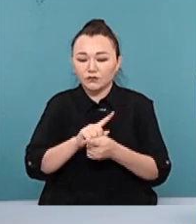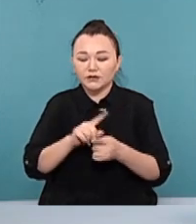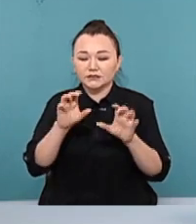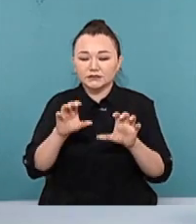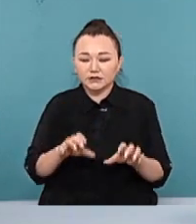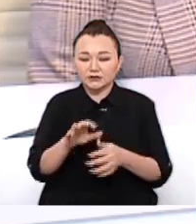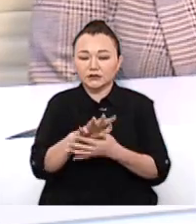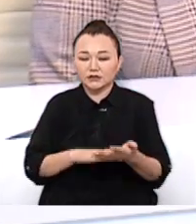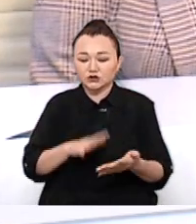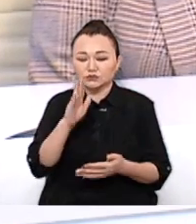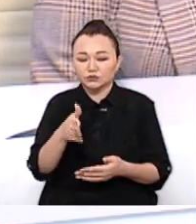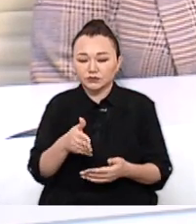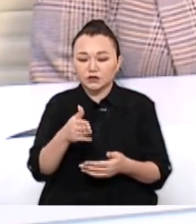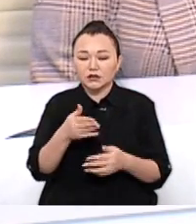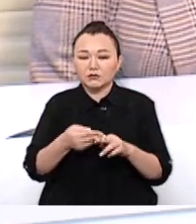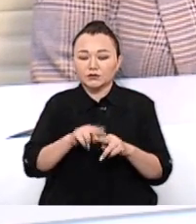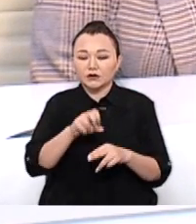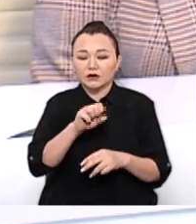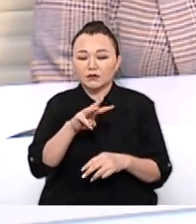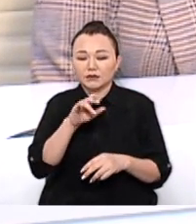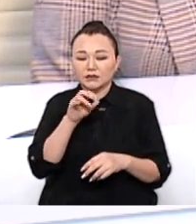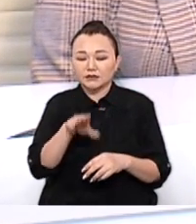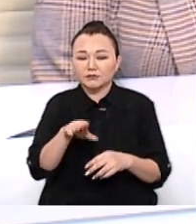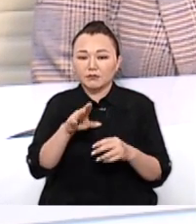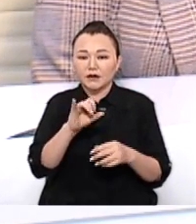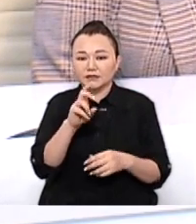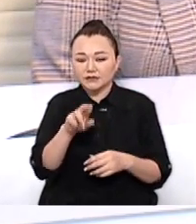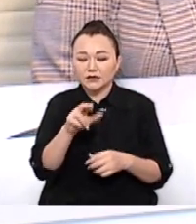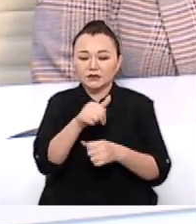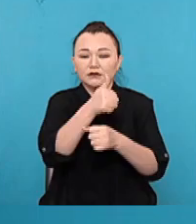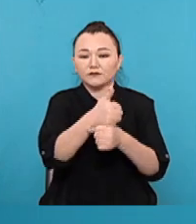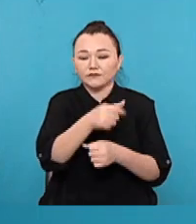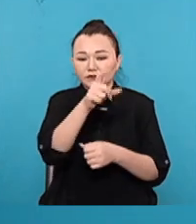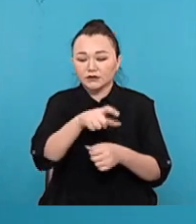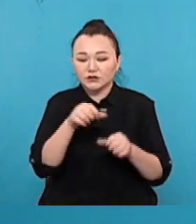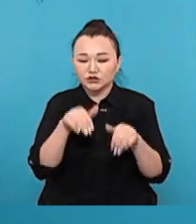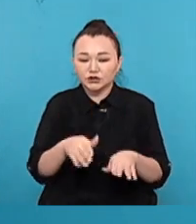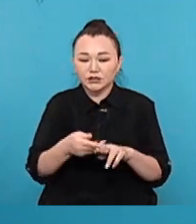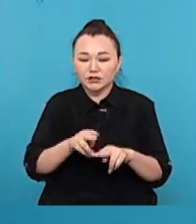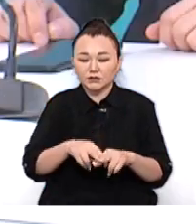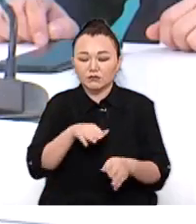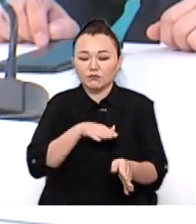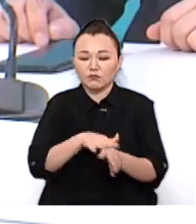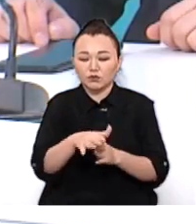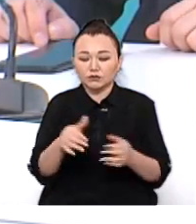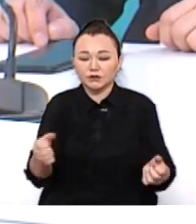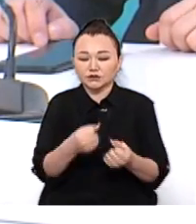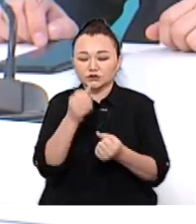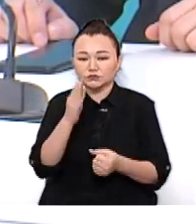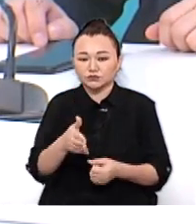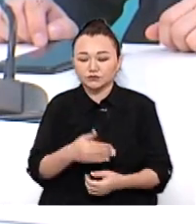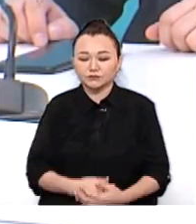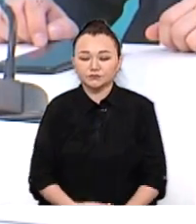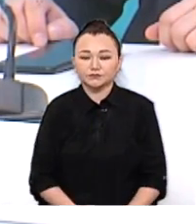заңды жалғасы, сондықтан Аманат партиясы мемлекет басшысының бұл шешімін толық қолдайтынын